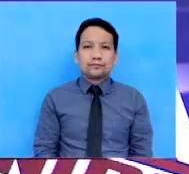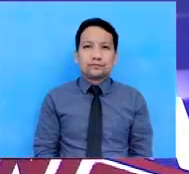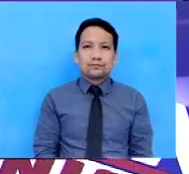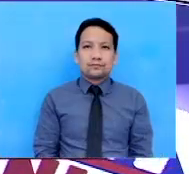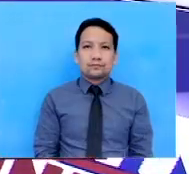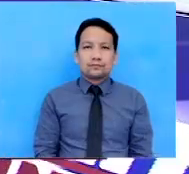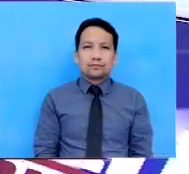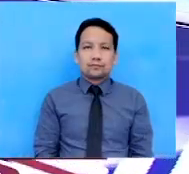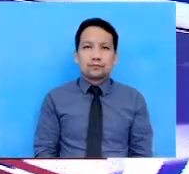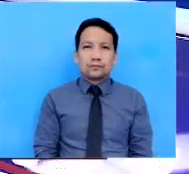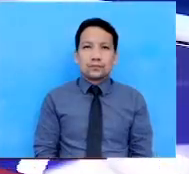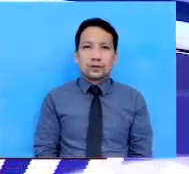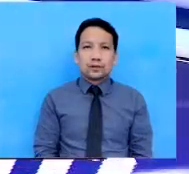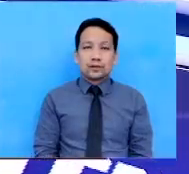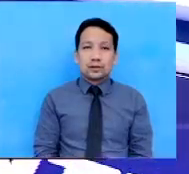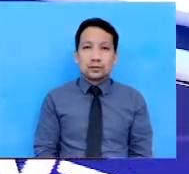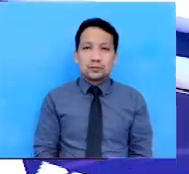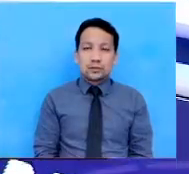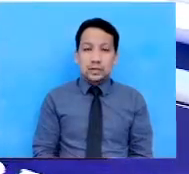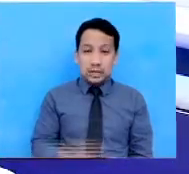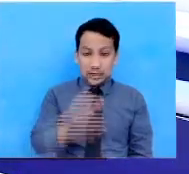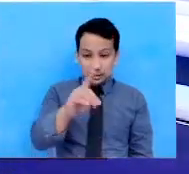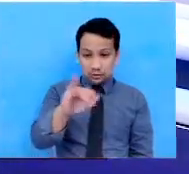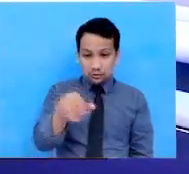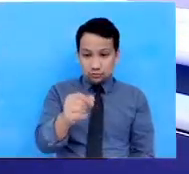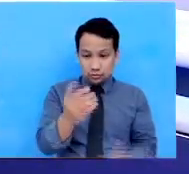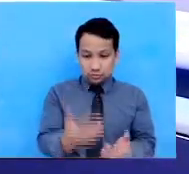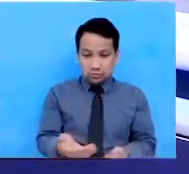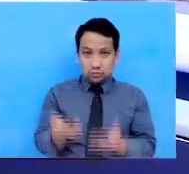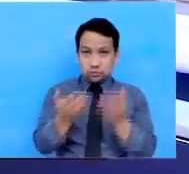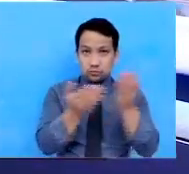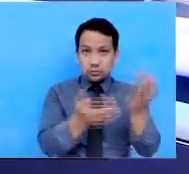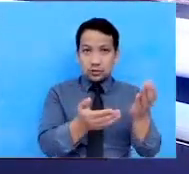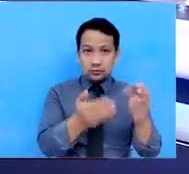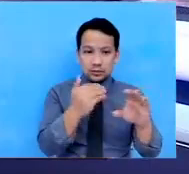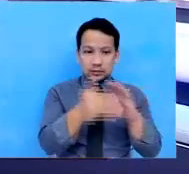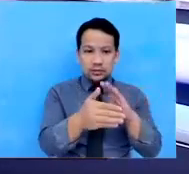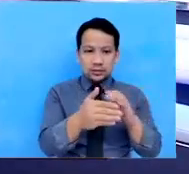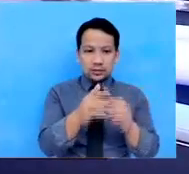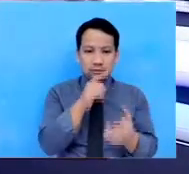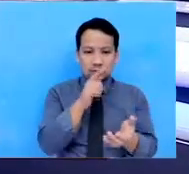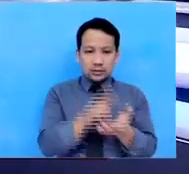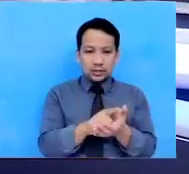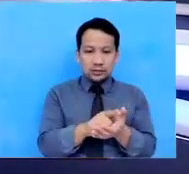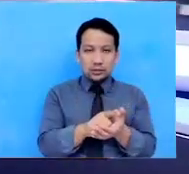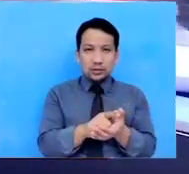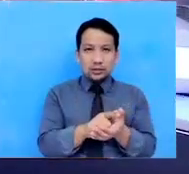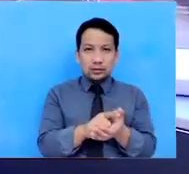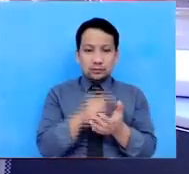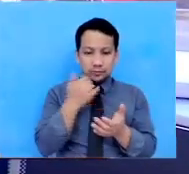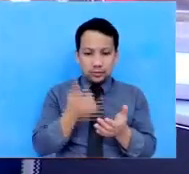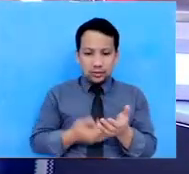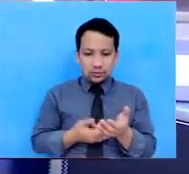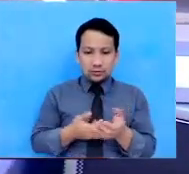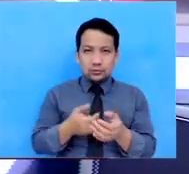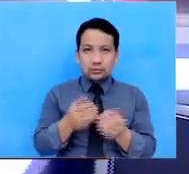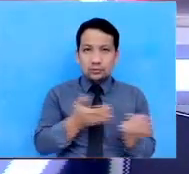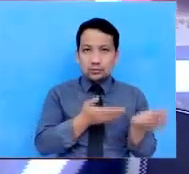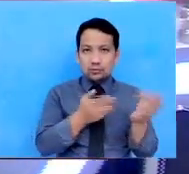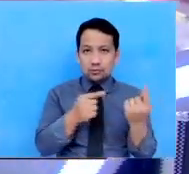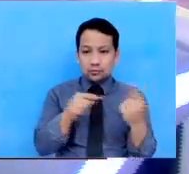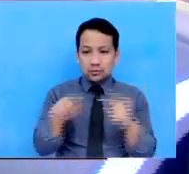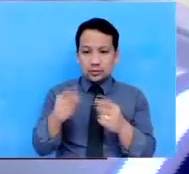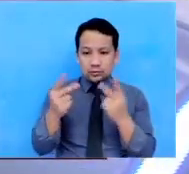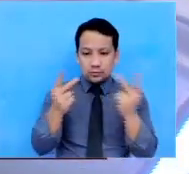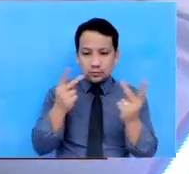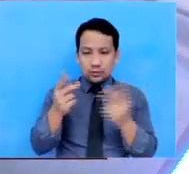Naglabas nga po ng subpoena ang DOJ para humarap si suspended Bucor Chief Gerald Bantag sa preliminary investigation para po sa murder ni Percy